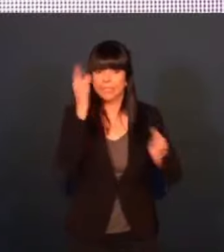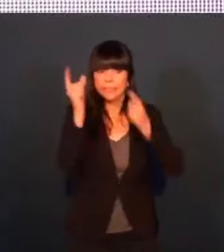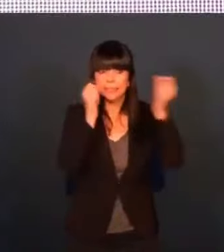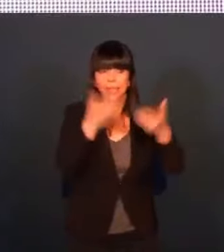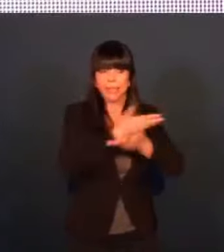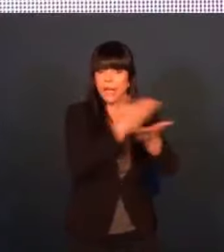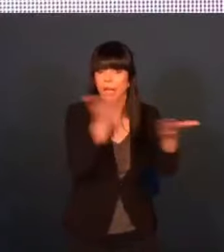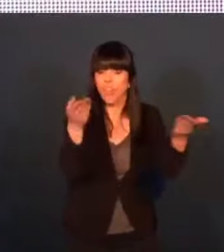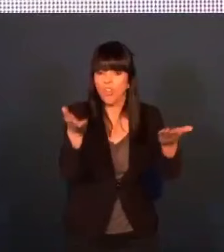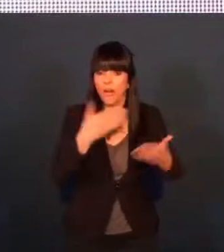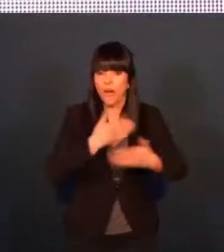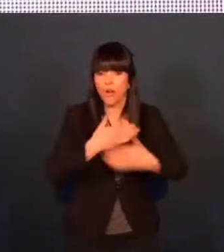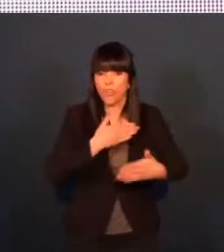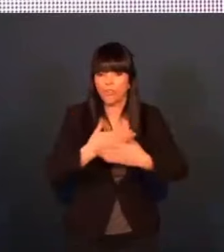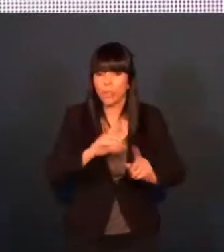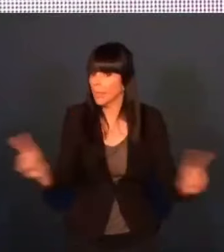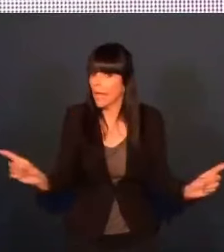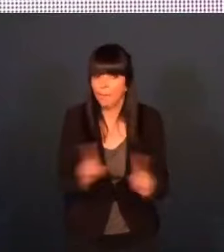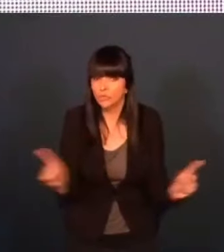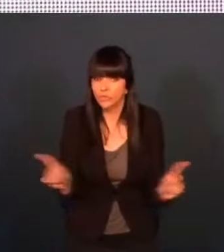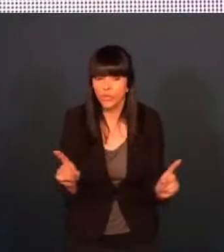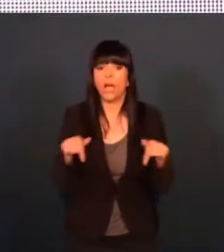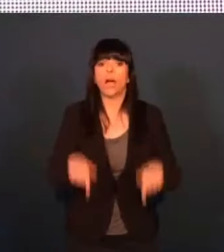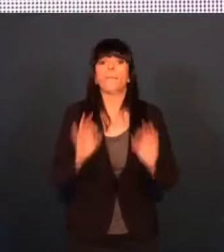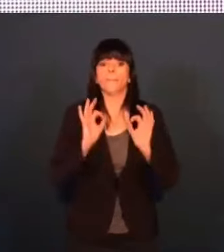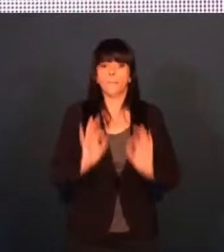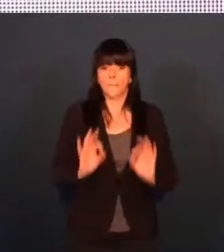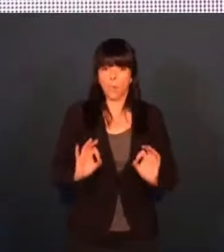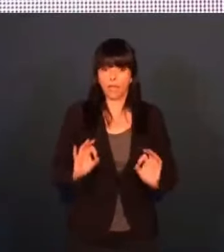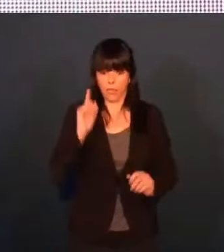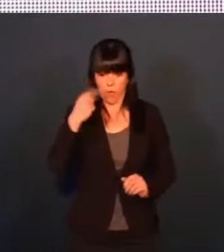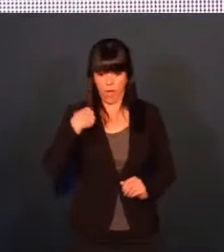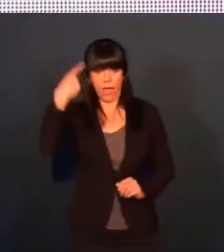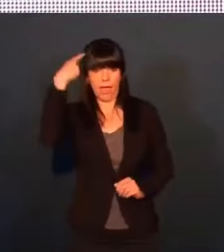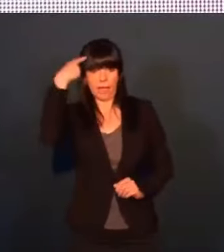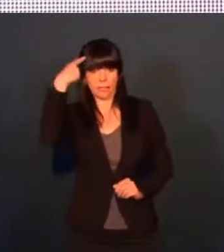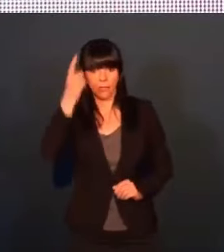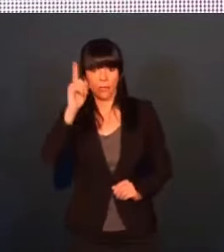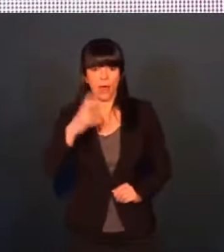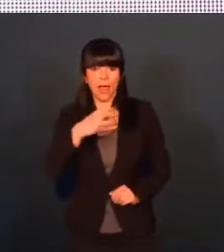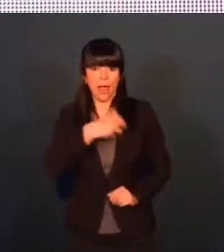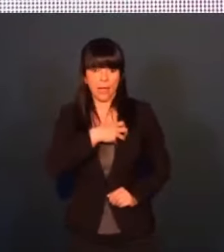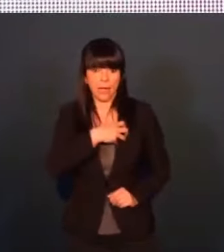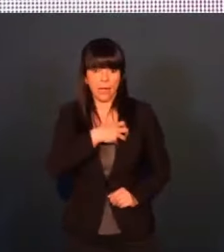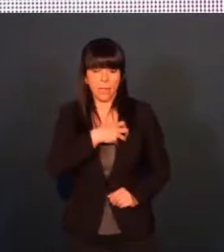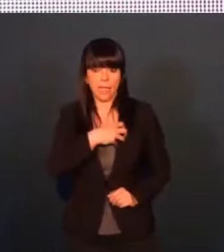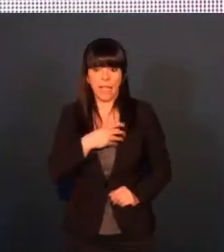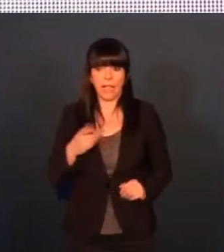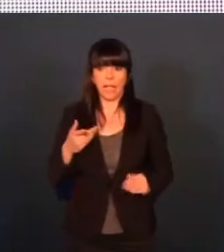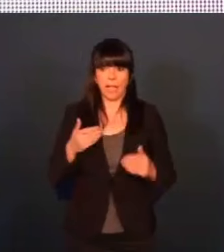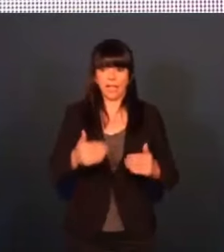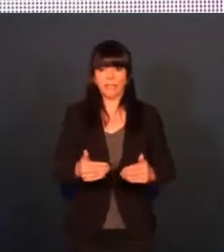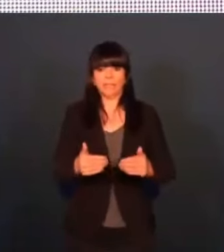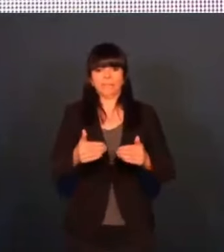в това отношение нямаше в момента, в който разбрахме, че ГЕРБ е абдикирал от